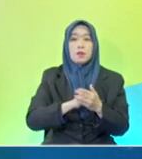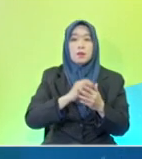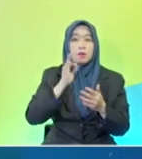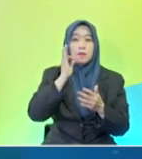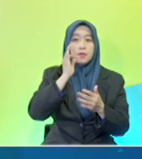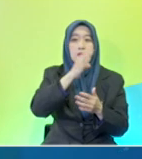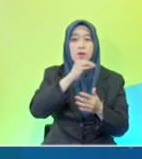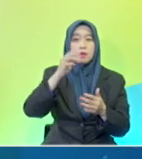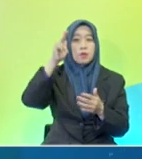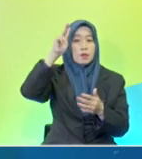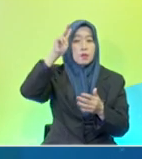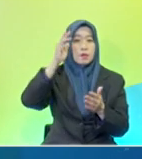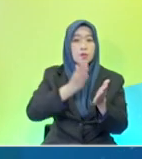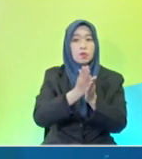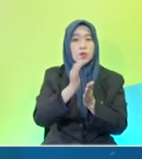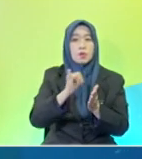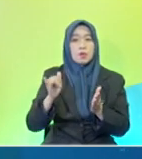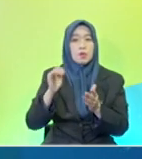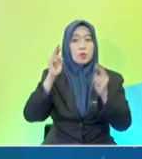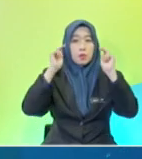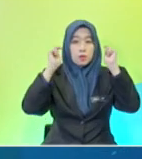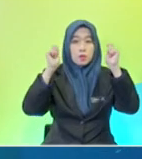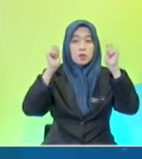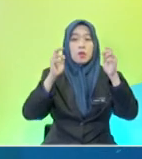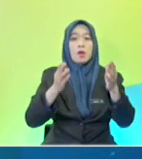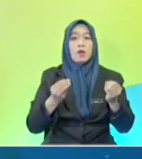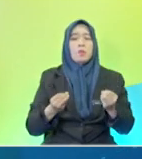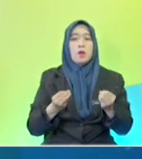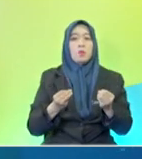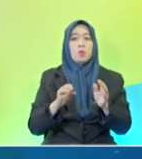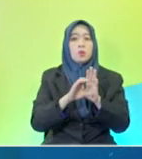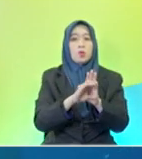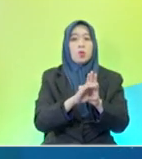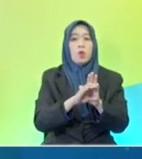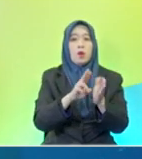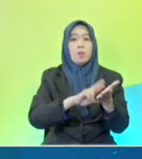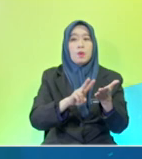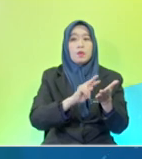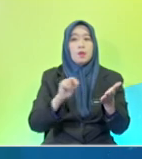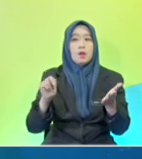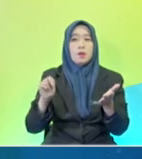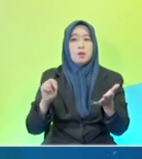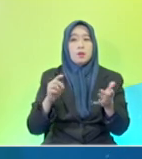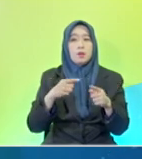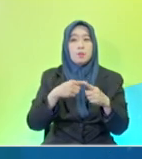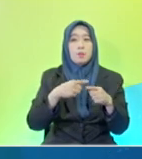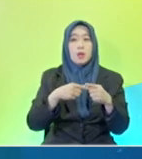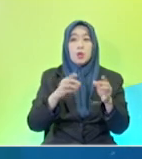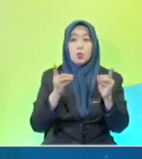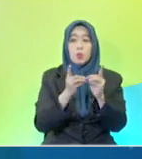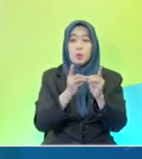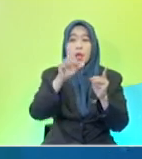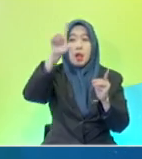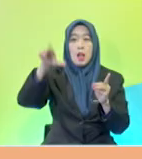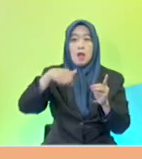Fatin dan Khalif. Okey. Seterusnya Ustazah mahu contoh bacaan apabila kita berjumpa dengan Lam Alif. Okey,